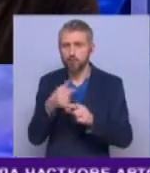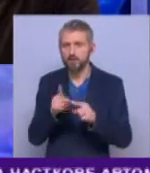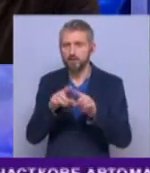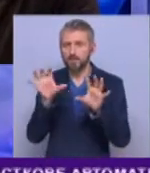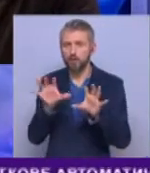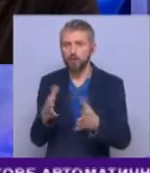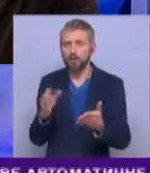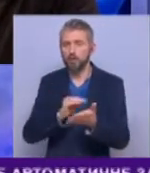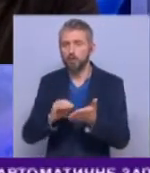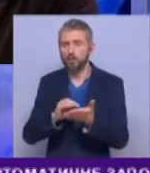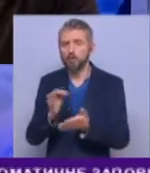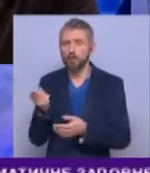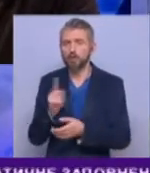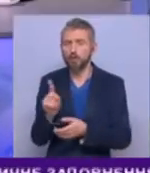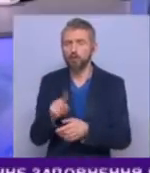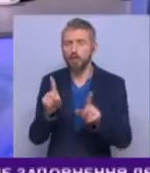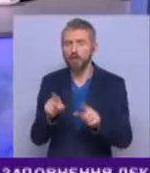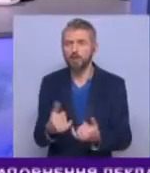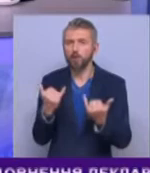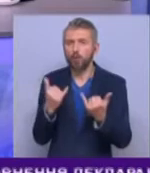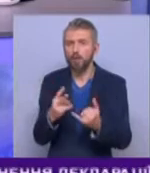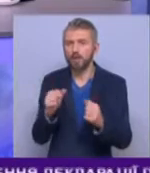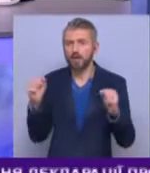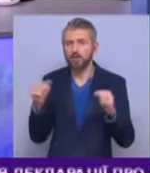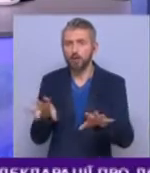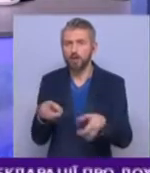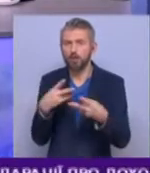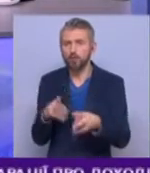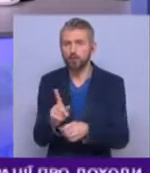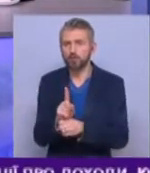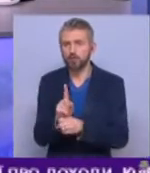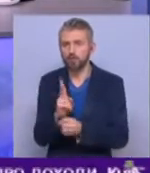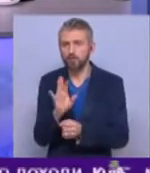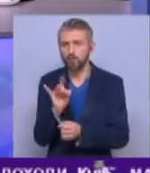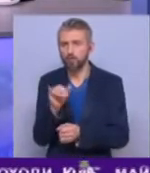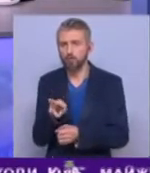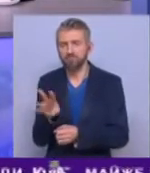закон, який говорить про те, що навіть сьогодні на збори не потрібен кворум раз.